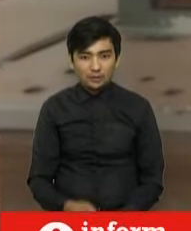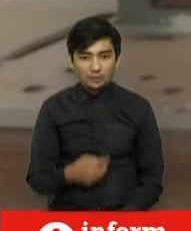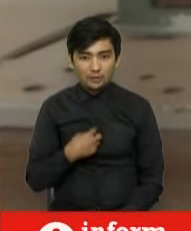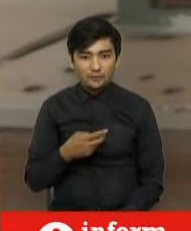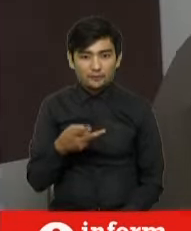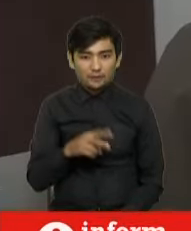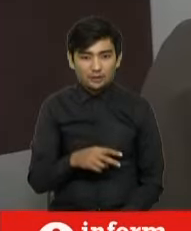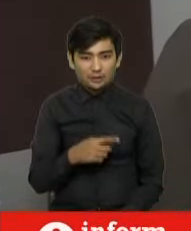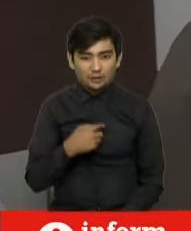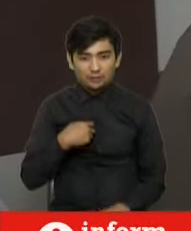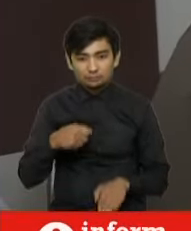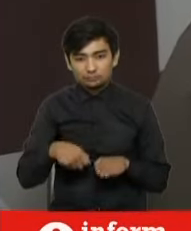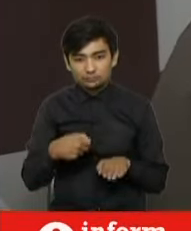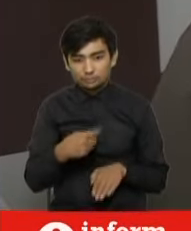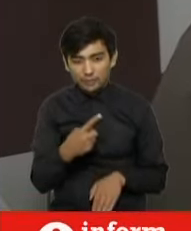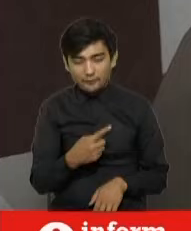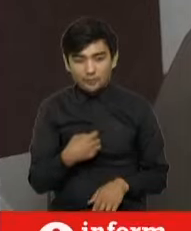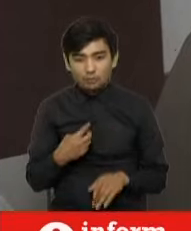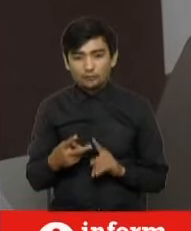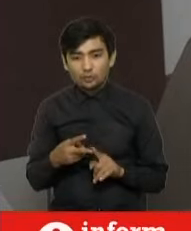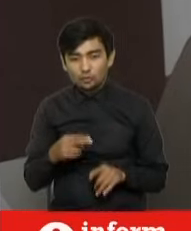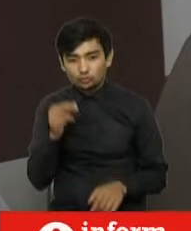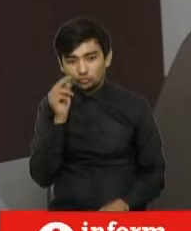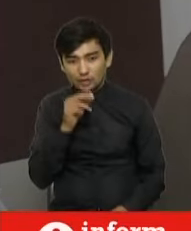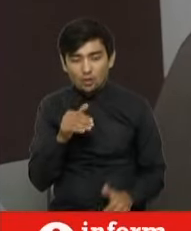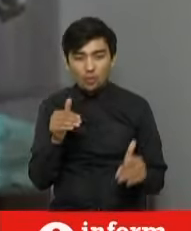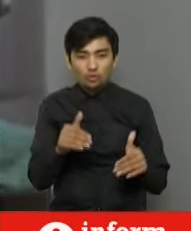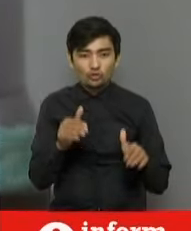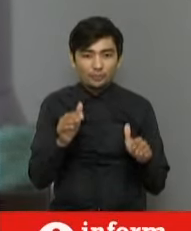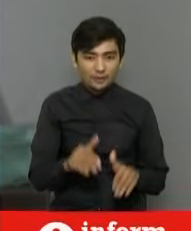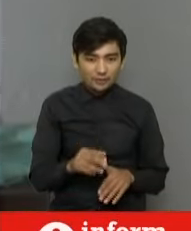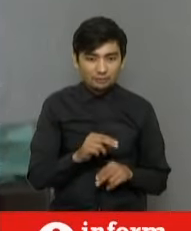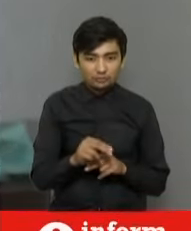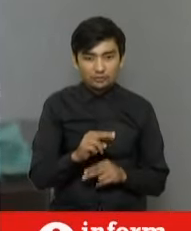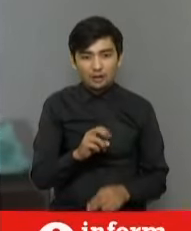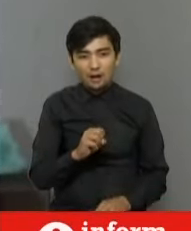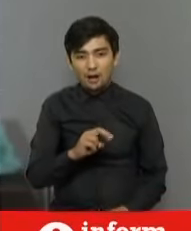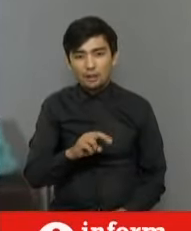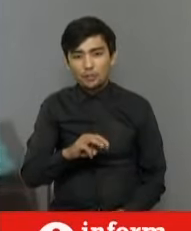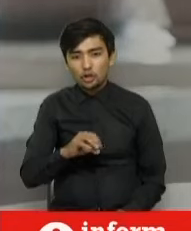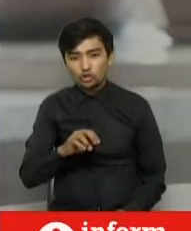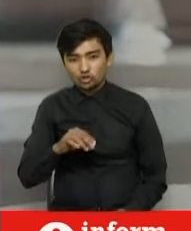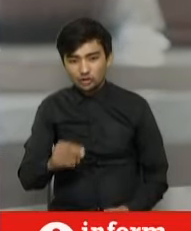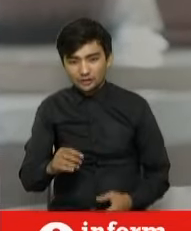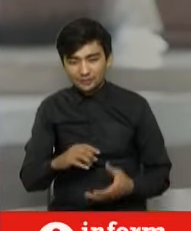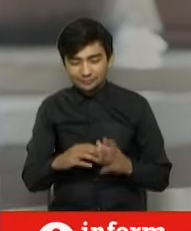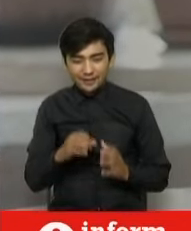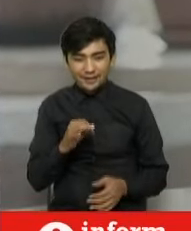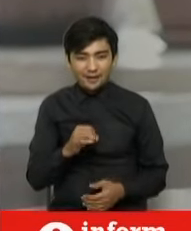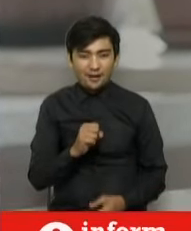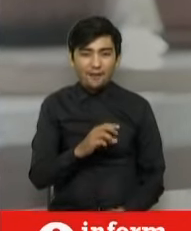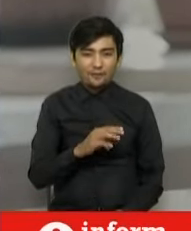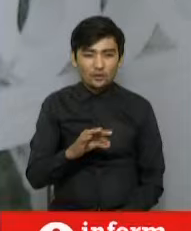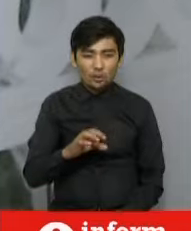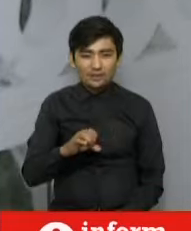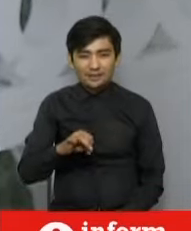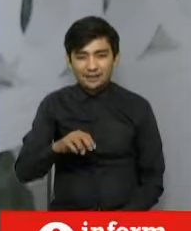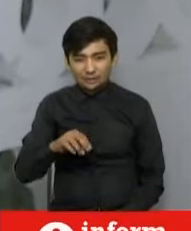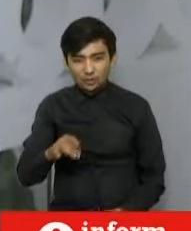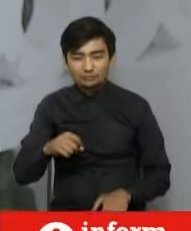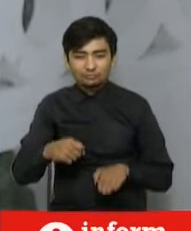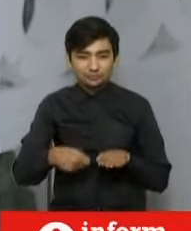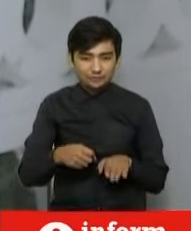Первая шеечка. В колонии осужденные могут в колледже обучиться на каменщика и автослесаря, а также освоить швейное дело.